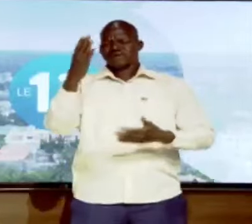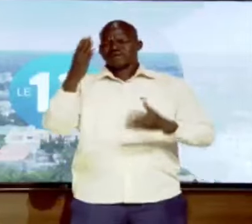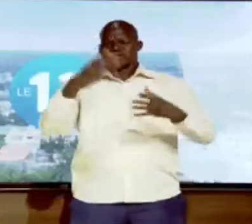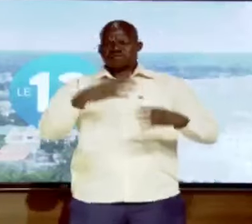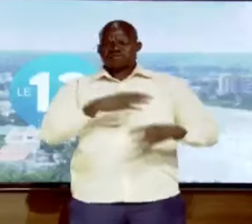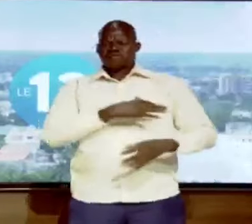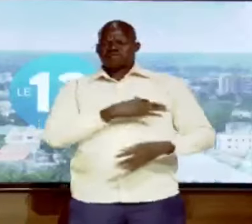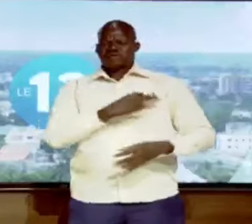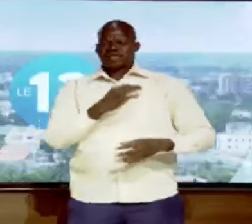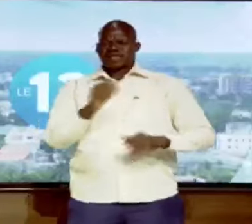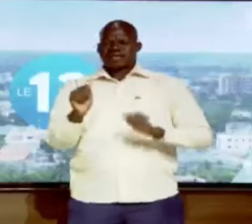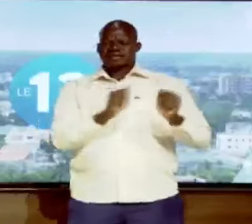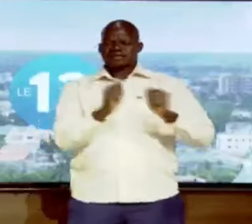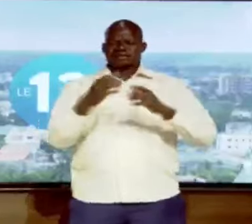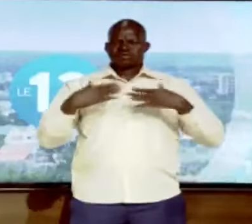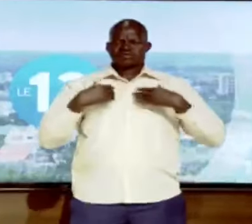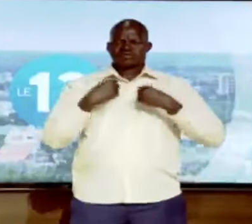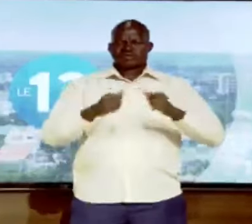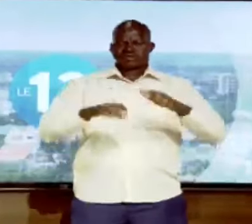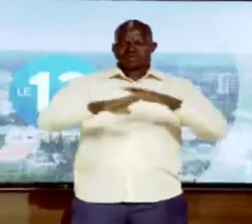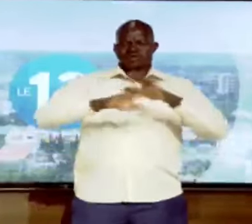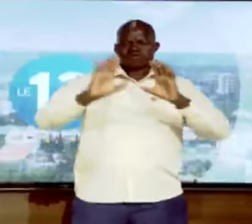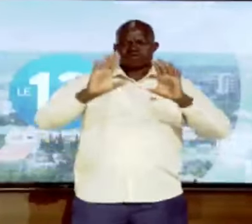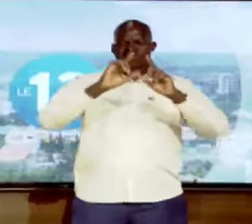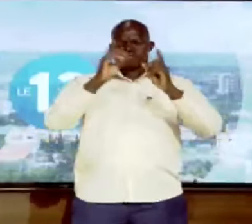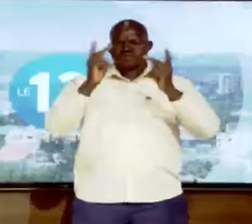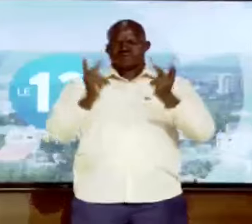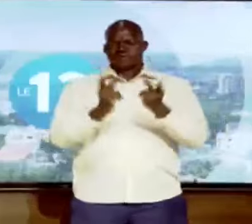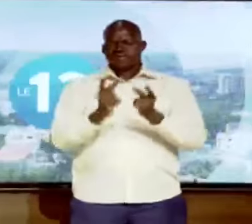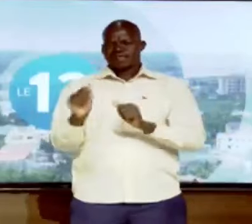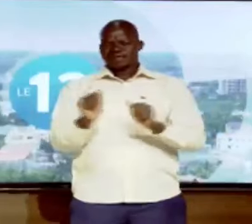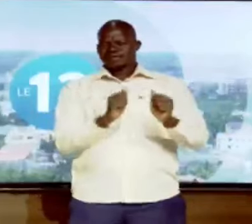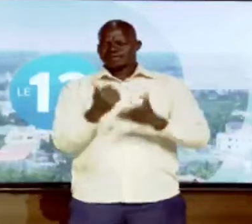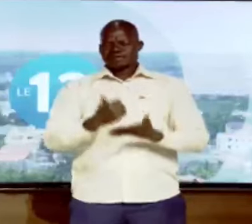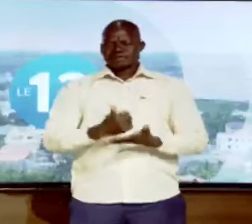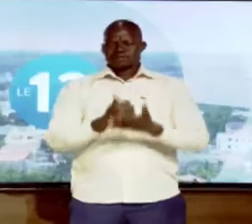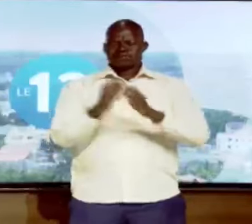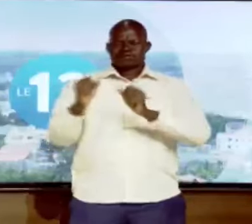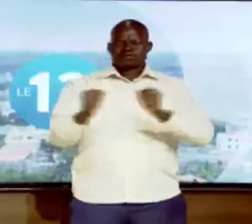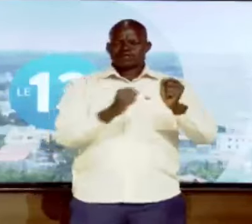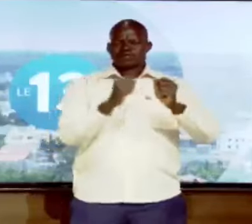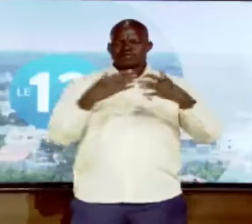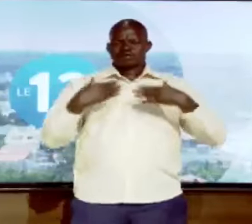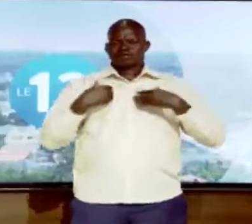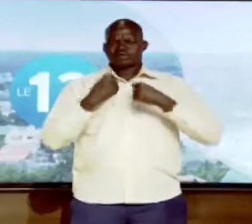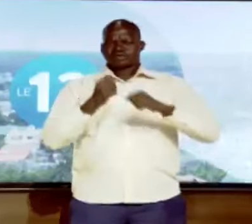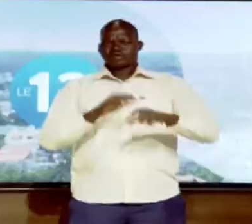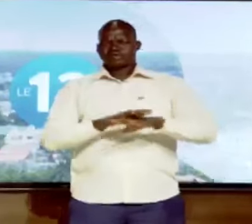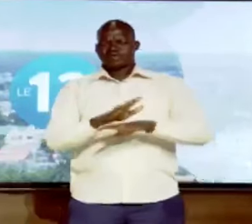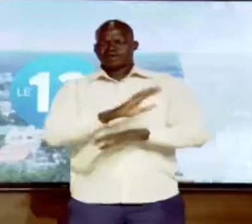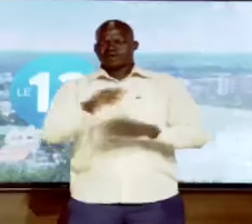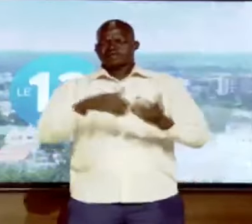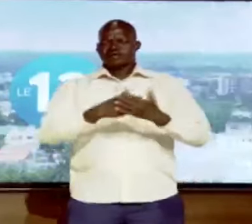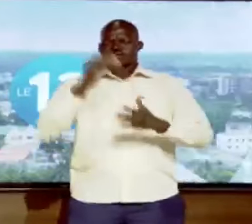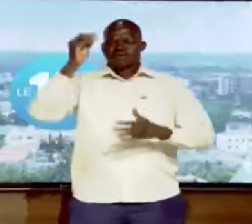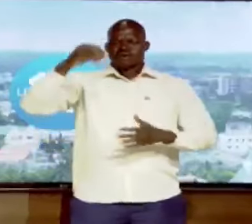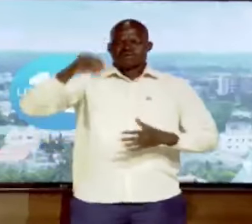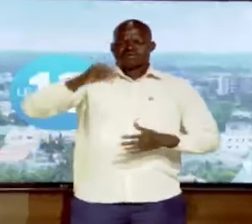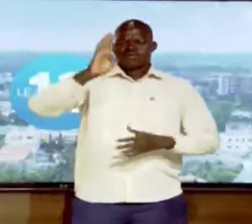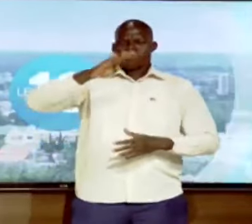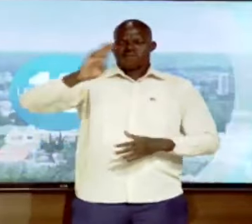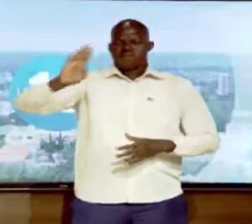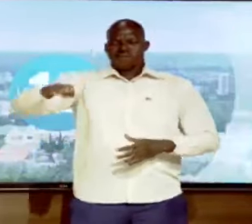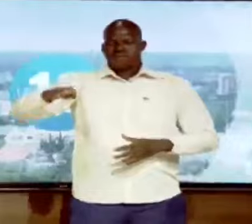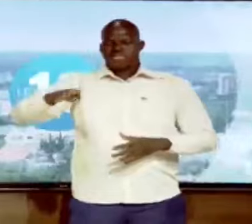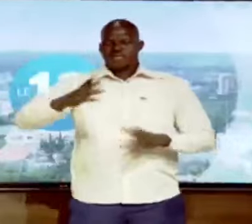agents de santé à base communautaire des agents d'appui du système de santé déployé dans les centres de agadouu et boboulaso et